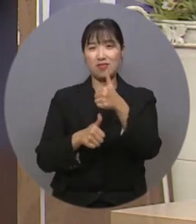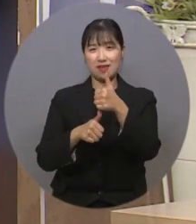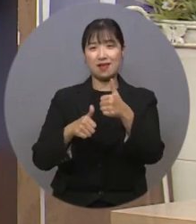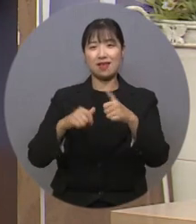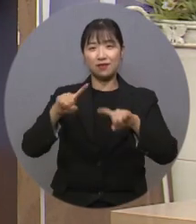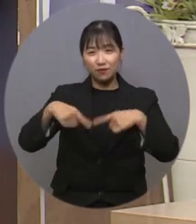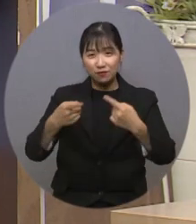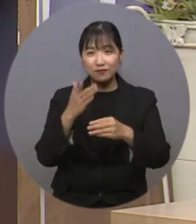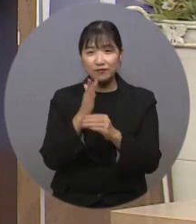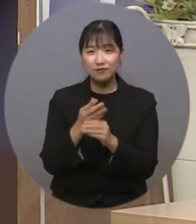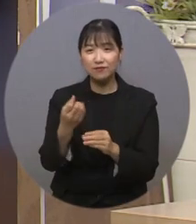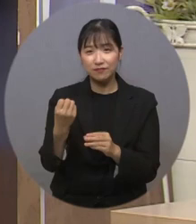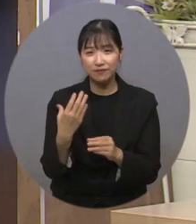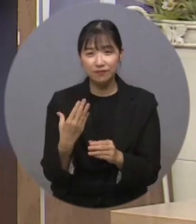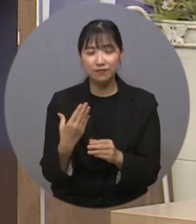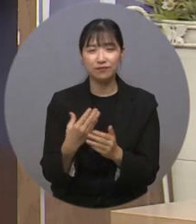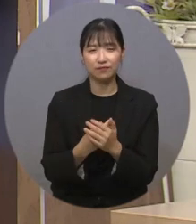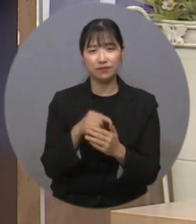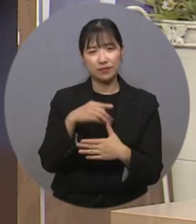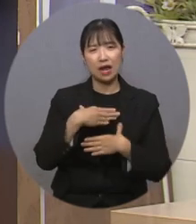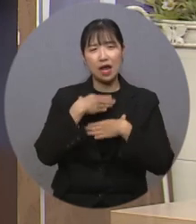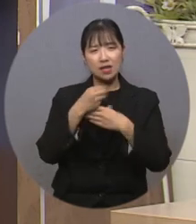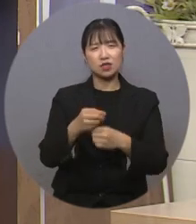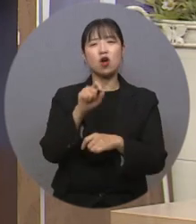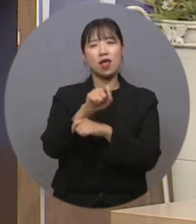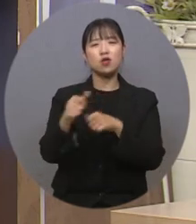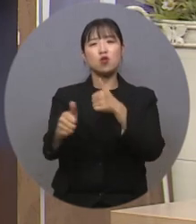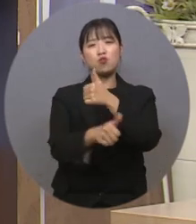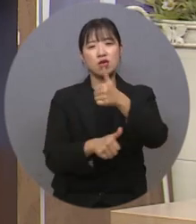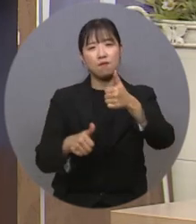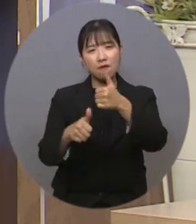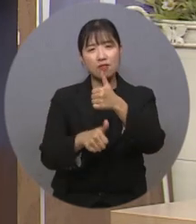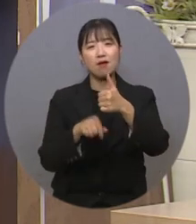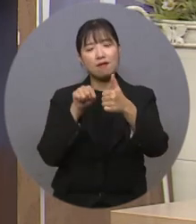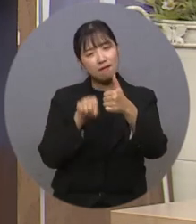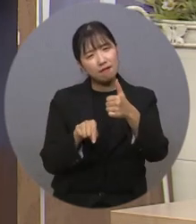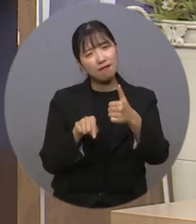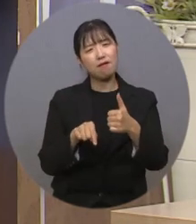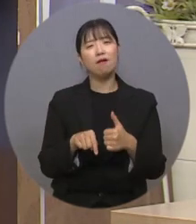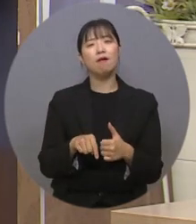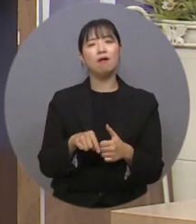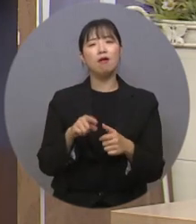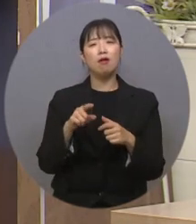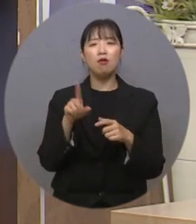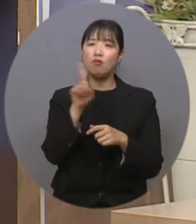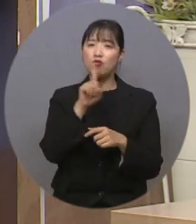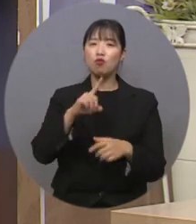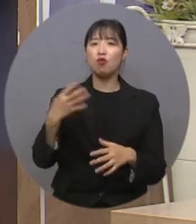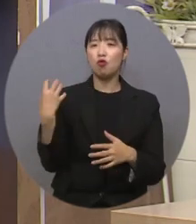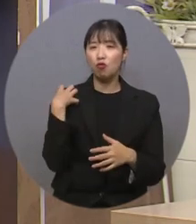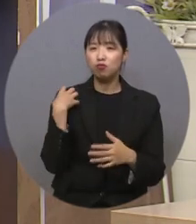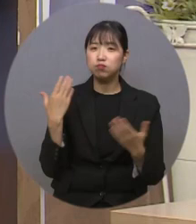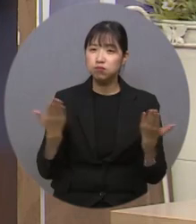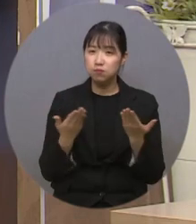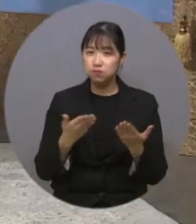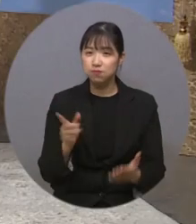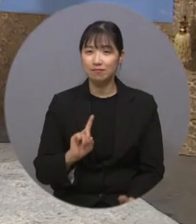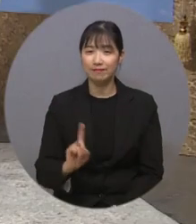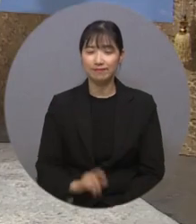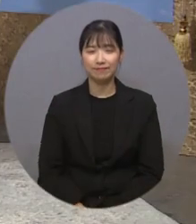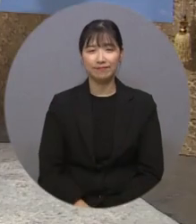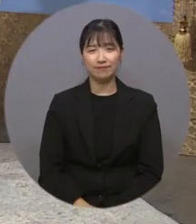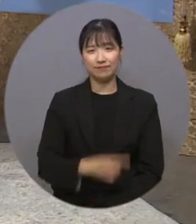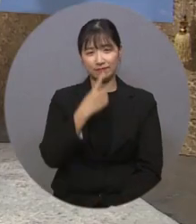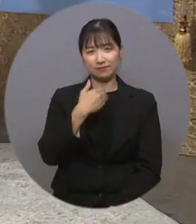말씀을 해주셨는데 지금 이 안전행정위원회에서는 그 구체적으로 좀 어떤 업무를 맡고 계신가요? 예,